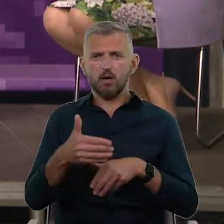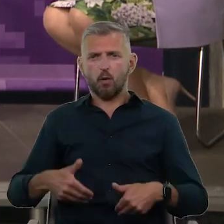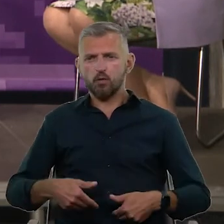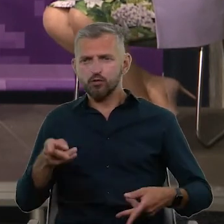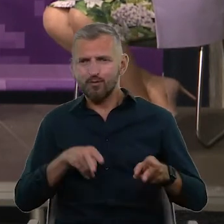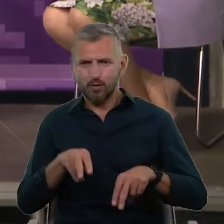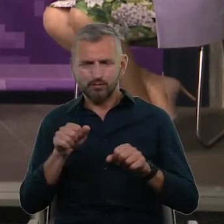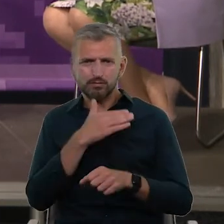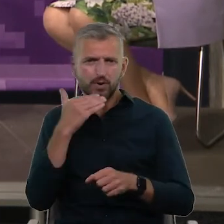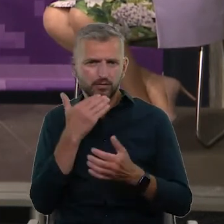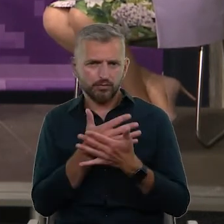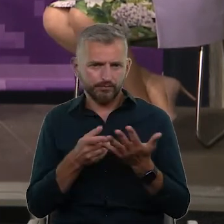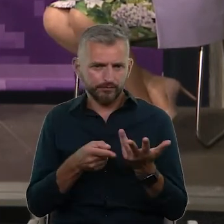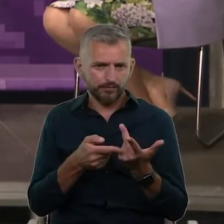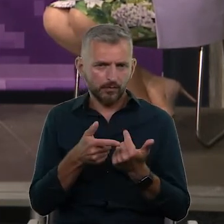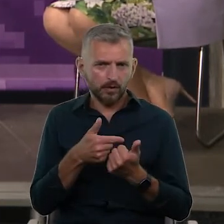багато чого говорити,